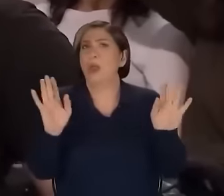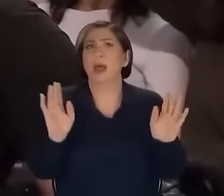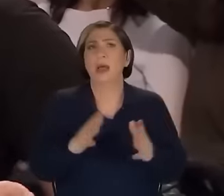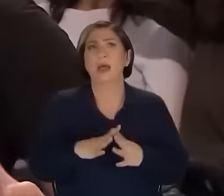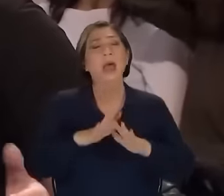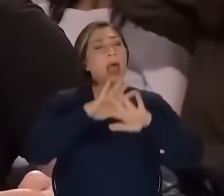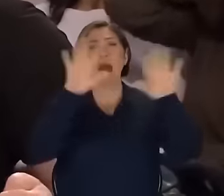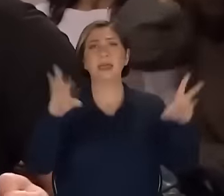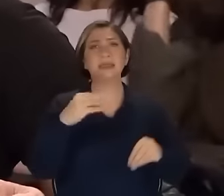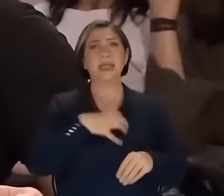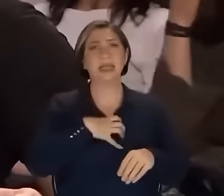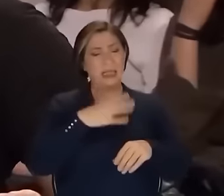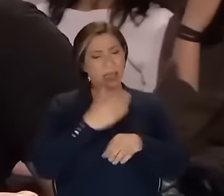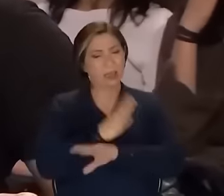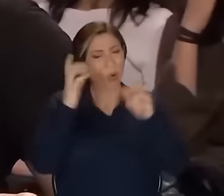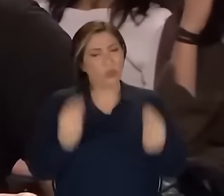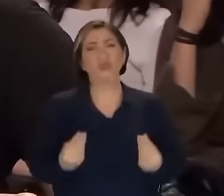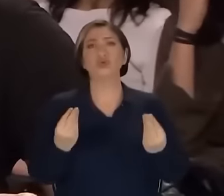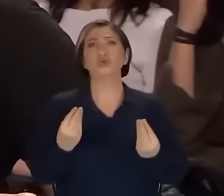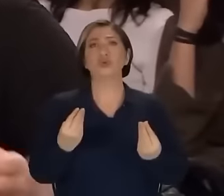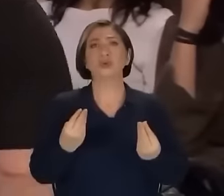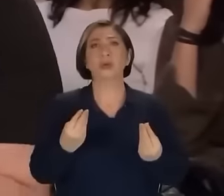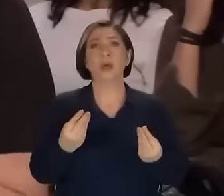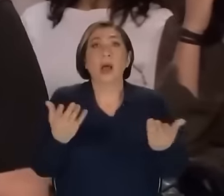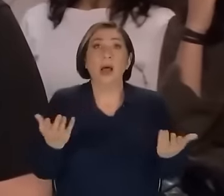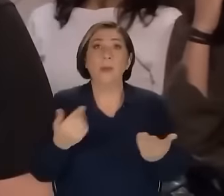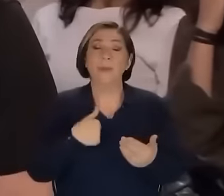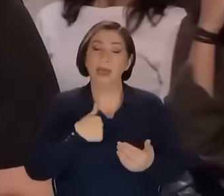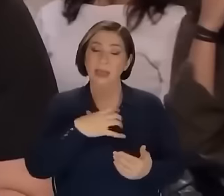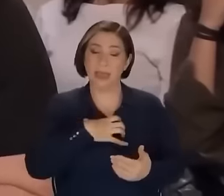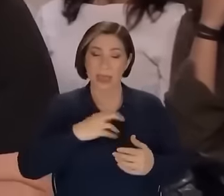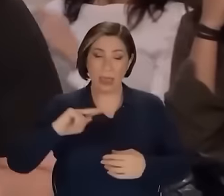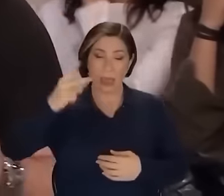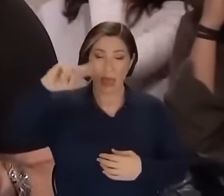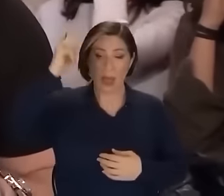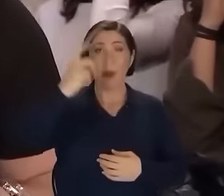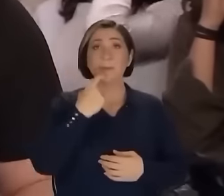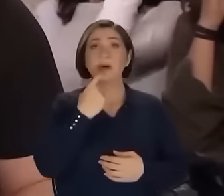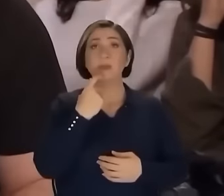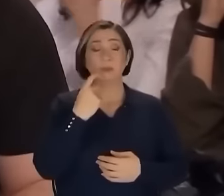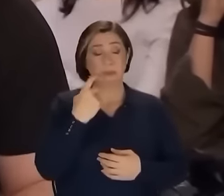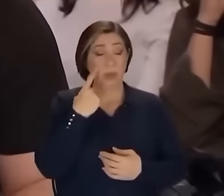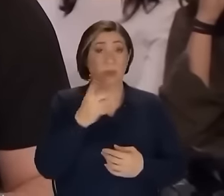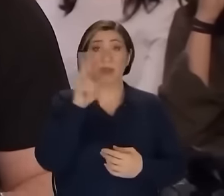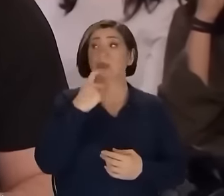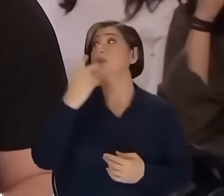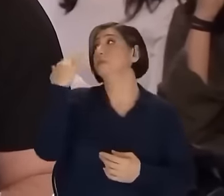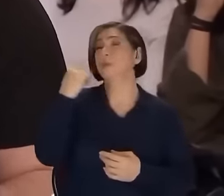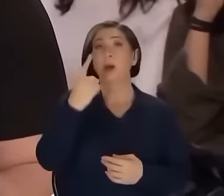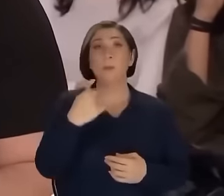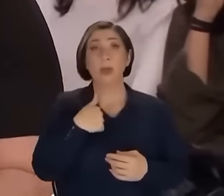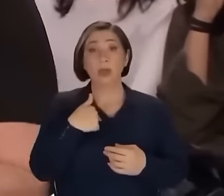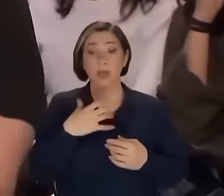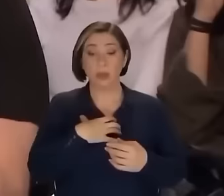yani. Herkes kendini gerçekleştirmiş. Halbuki ben mesela kendi kariyerime bakıyorum 20 yaşıma dönüp. Ulan ben